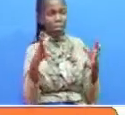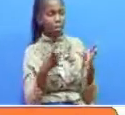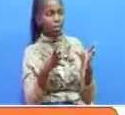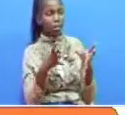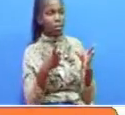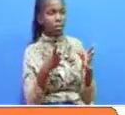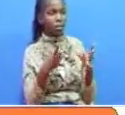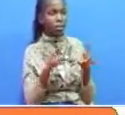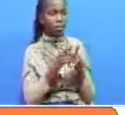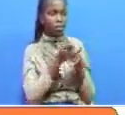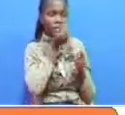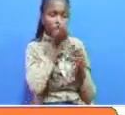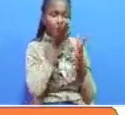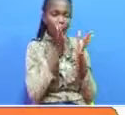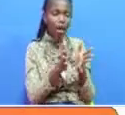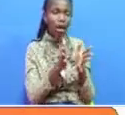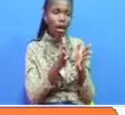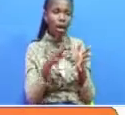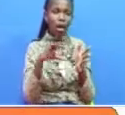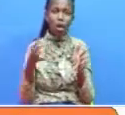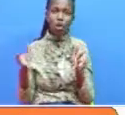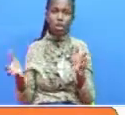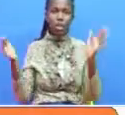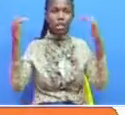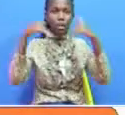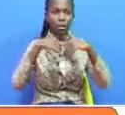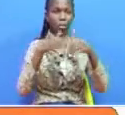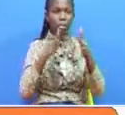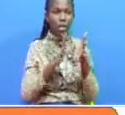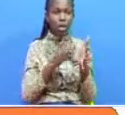anatwe speaker wa county